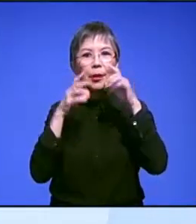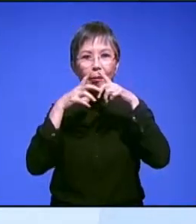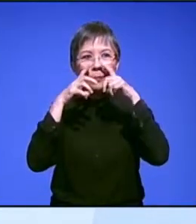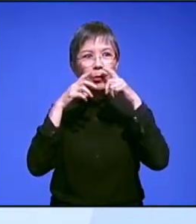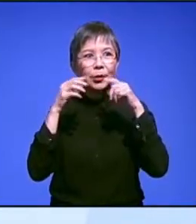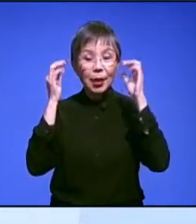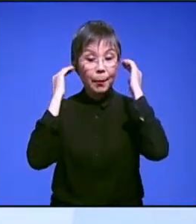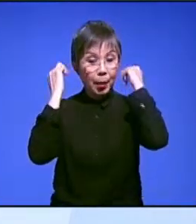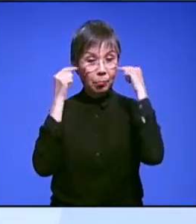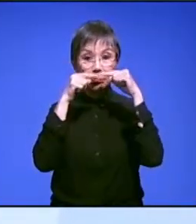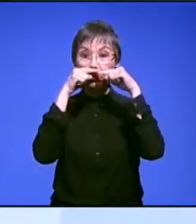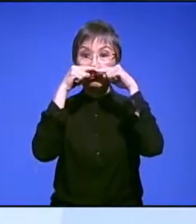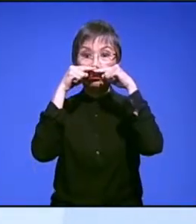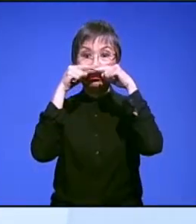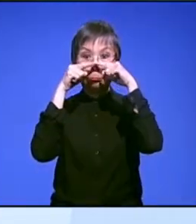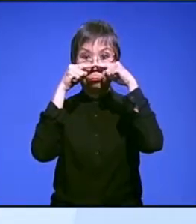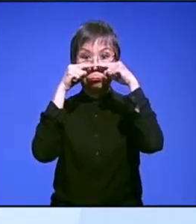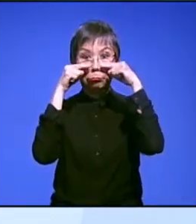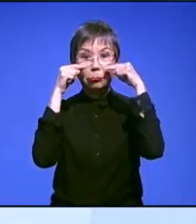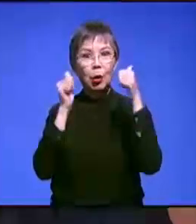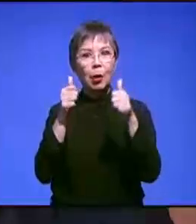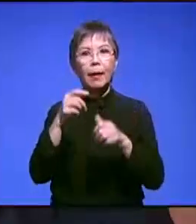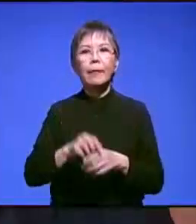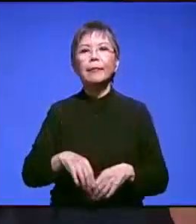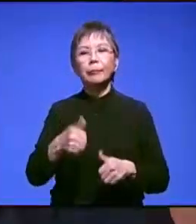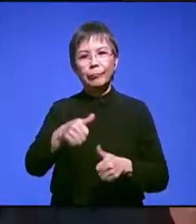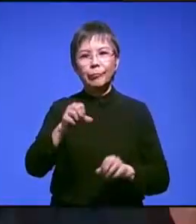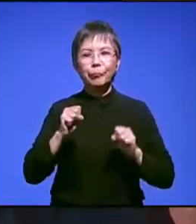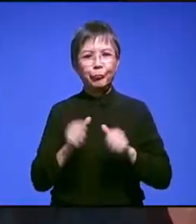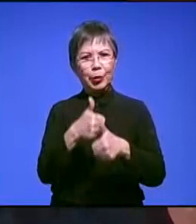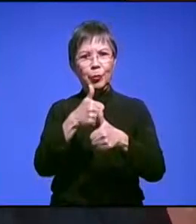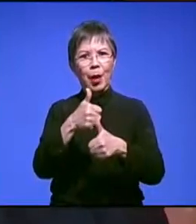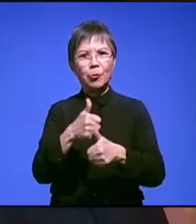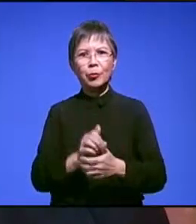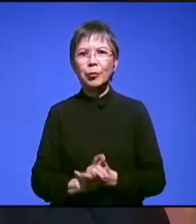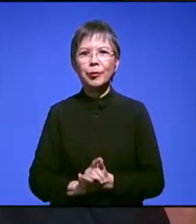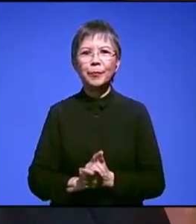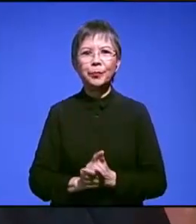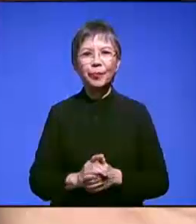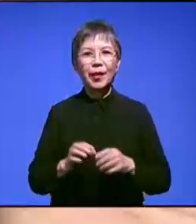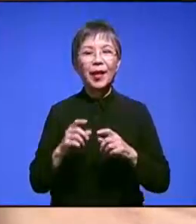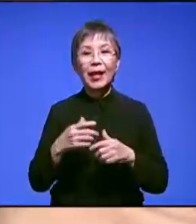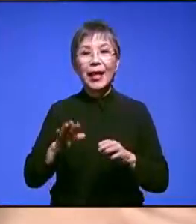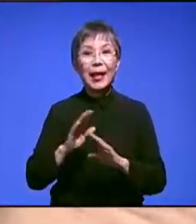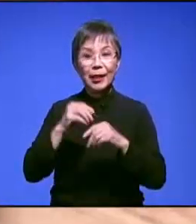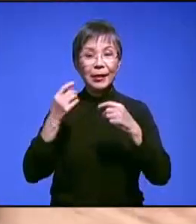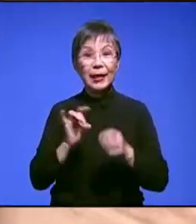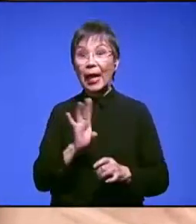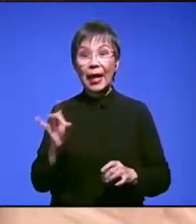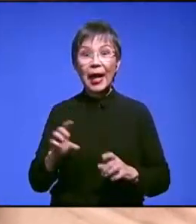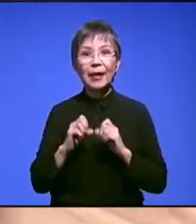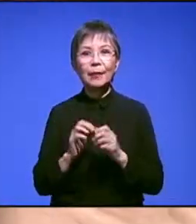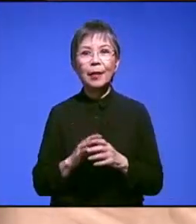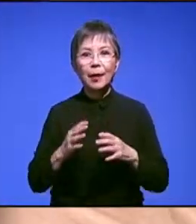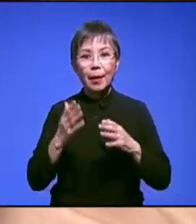menutup sampai batas hidung, sehingga lebih praktis digunakan oleh para perempuan pengguna hijab. Aksesori anti-corona lain yang juga hits